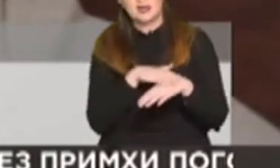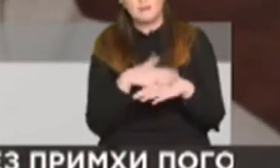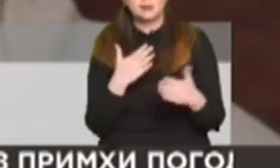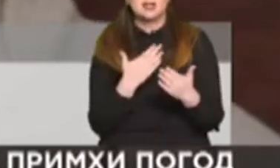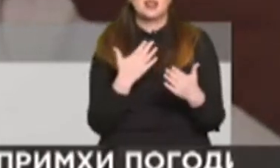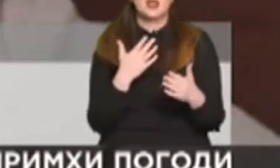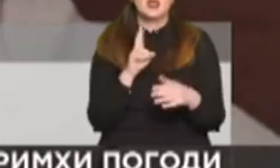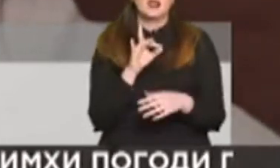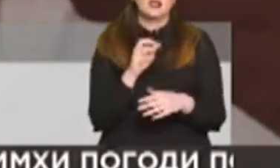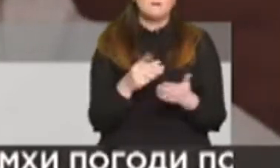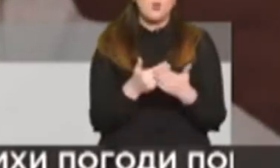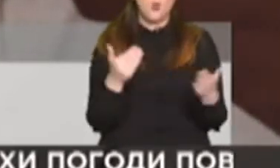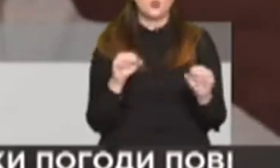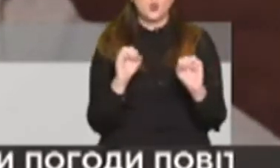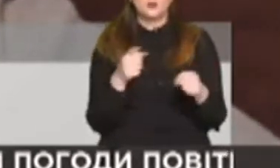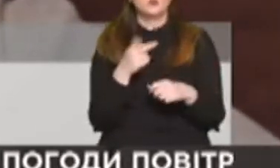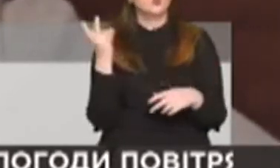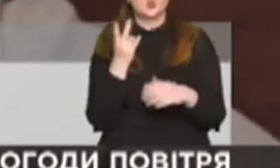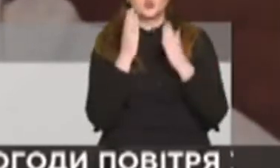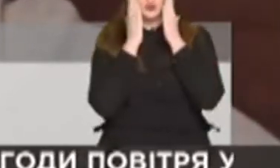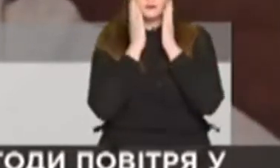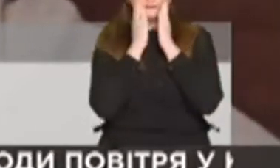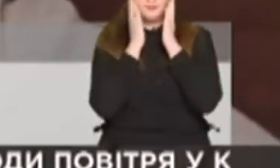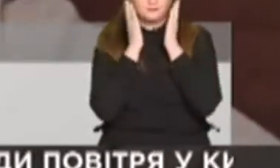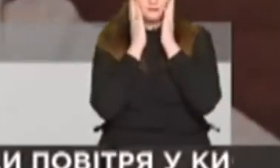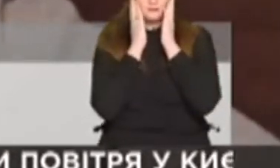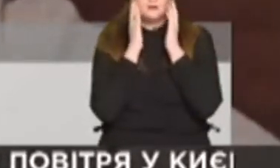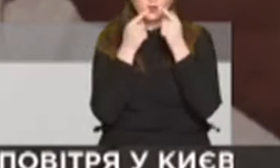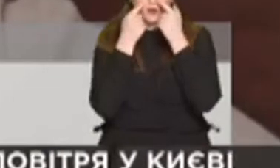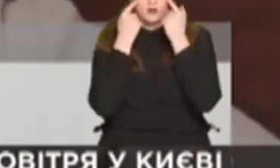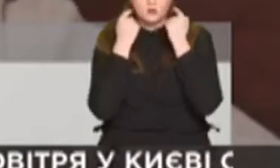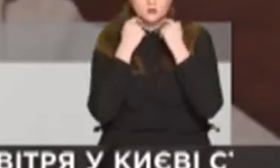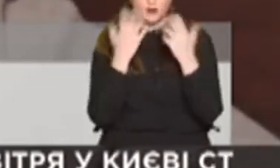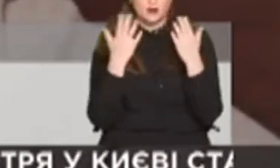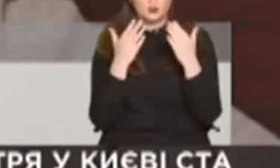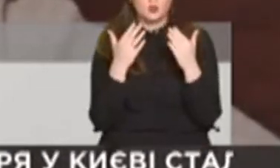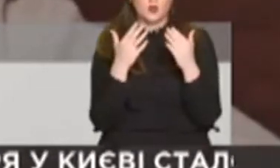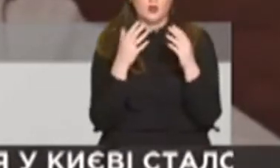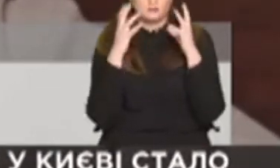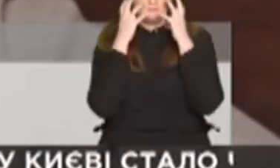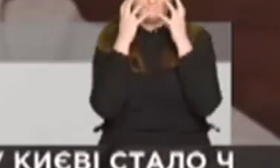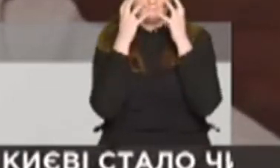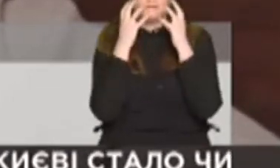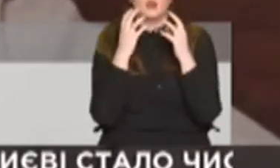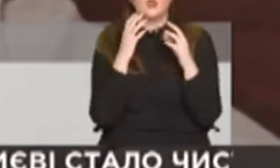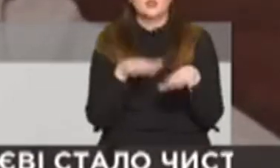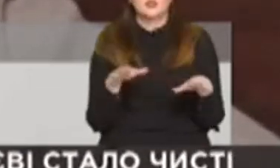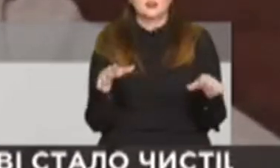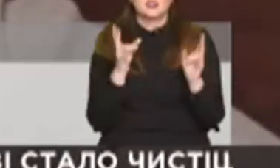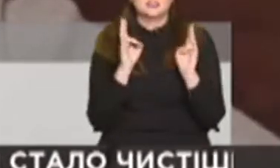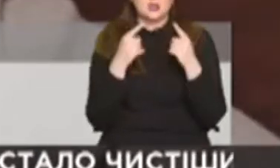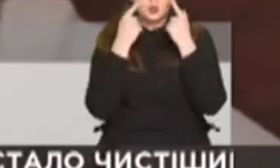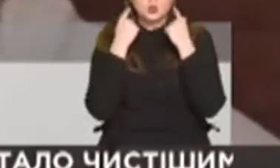холода. Их нужно обязательно наносить деткам на щечки, то есть на ту зону, которая у вас выглядывает. Обычно у них